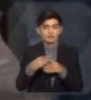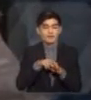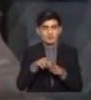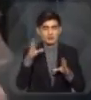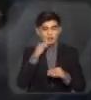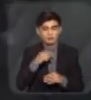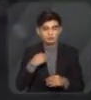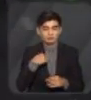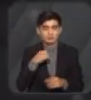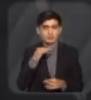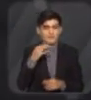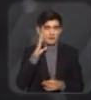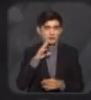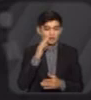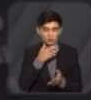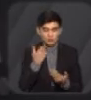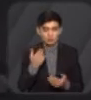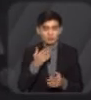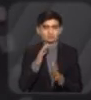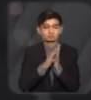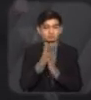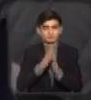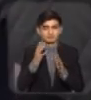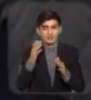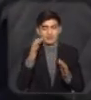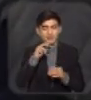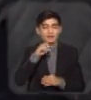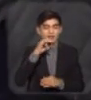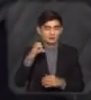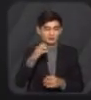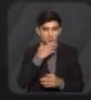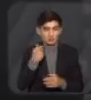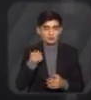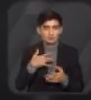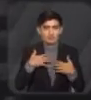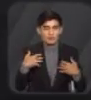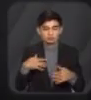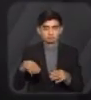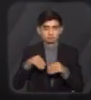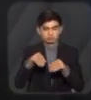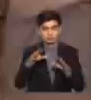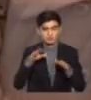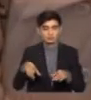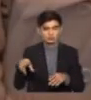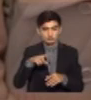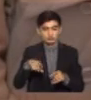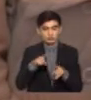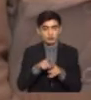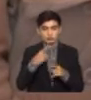Бізде су жоқ, орман жоқ. Біздің малымыз өз жерде жайылады. Сөз жетін басқа жер жоқ па?